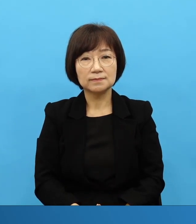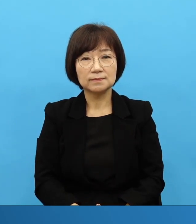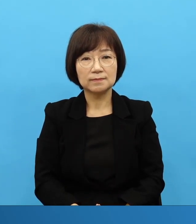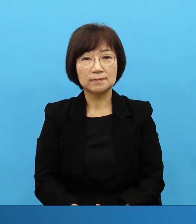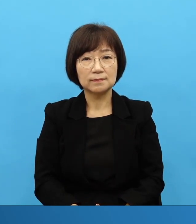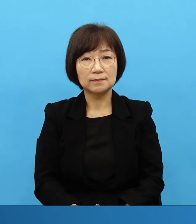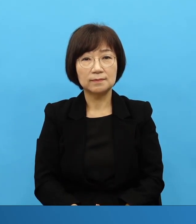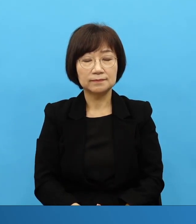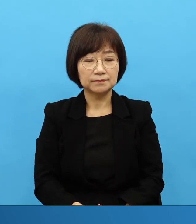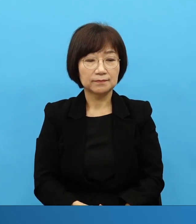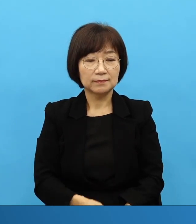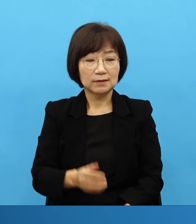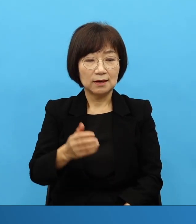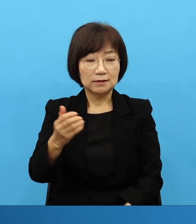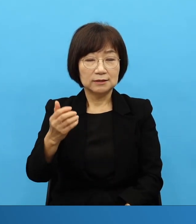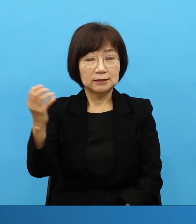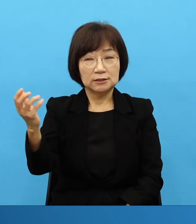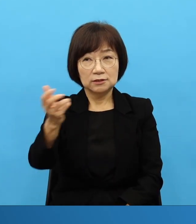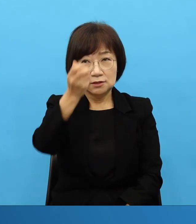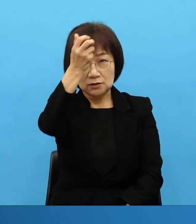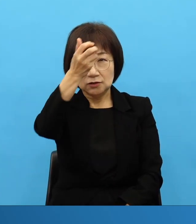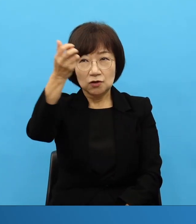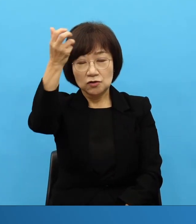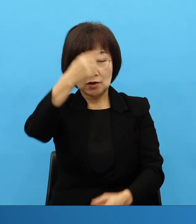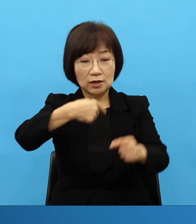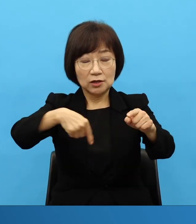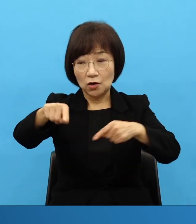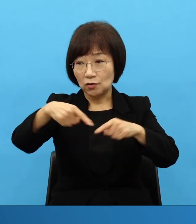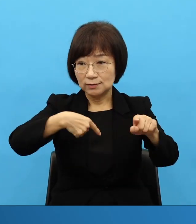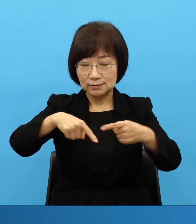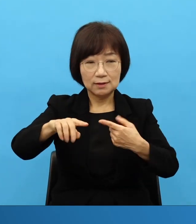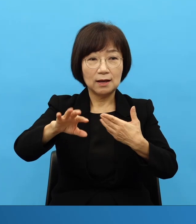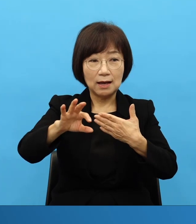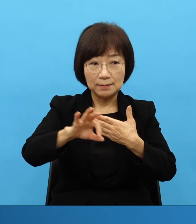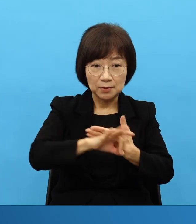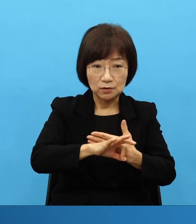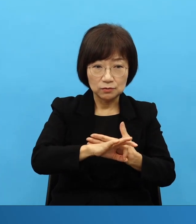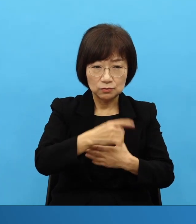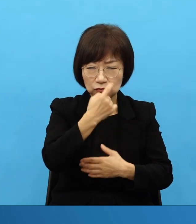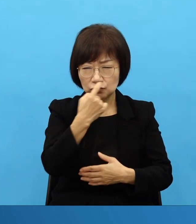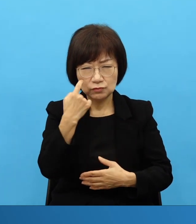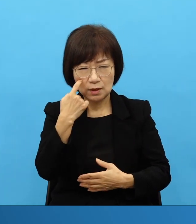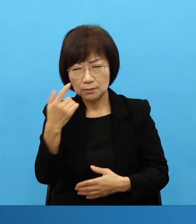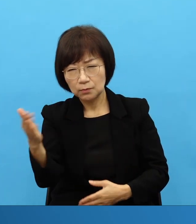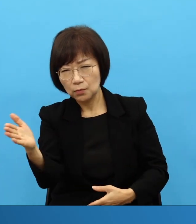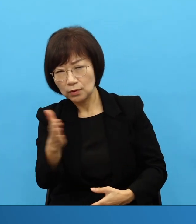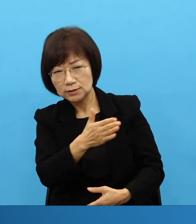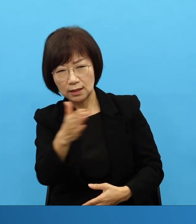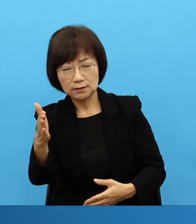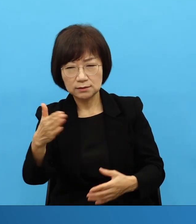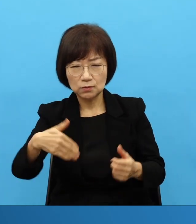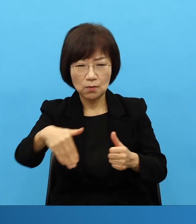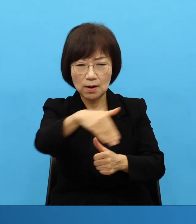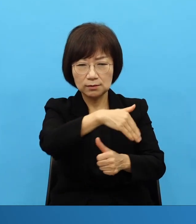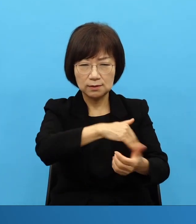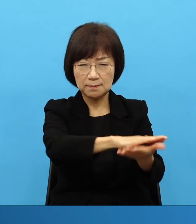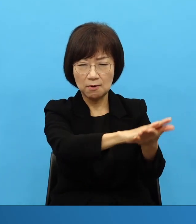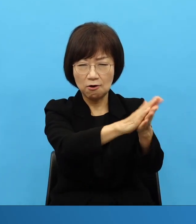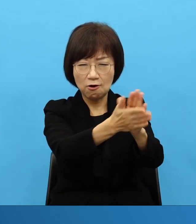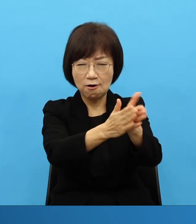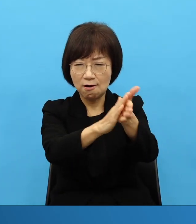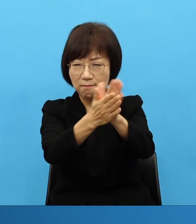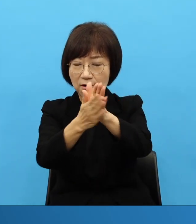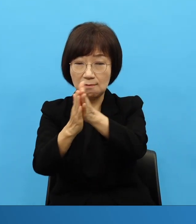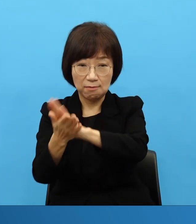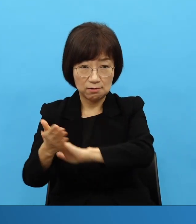다 바뀌어요. Now you receive the power of the Holy Spirit. When that work 이게 takes 순서입니다. place, we see that many things take 보좌의 place. 능력이